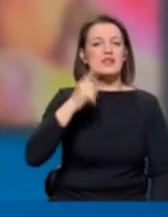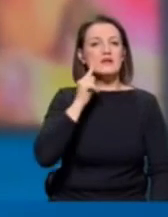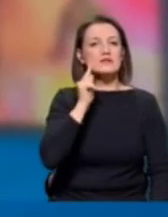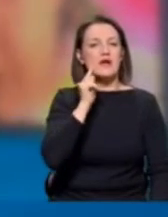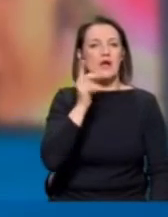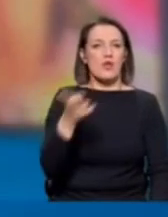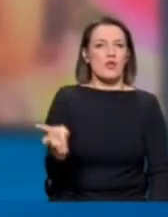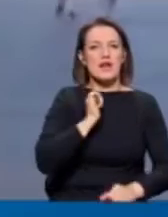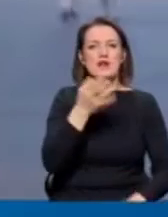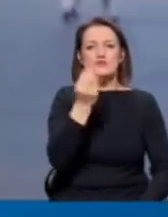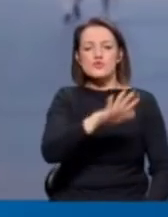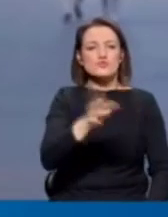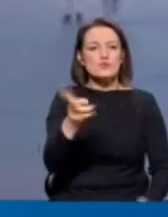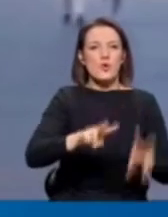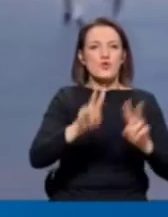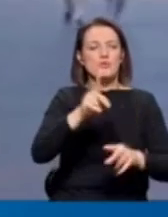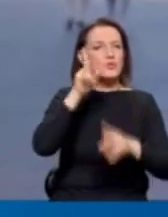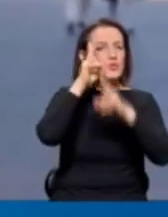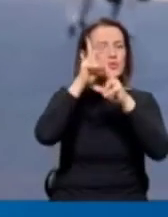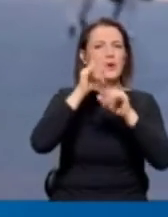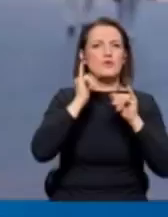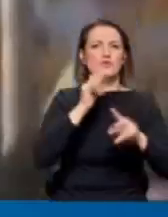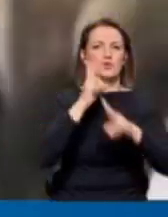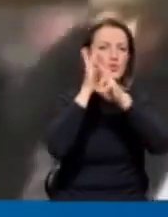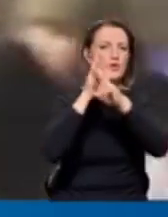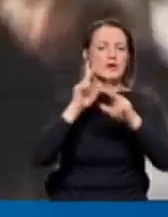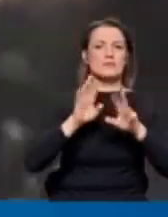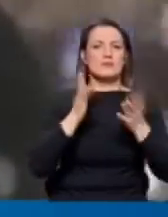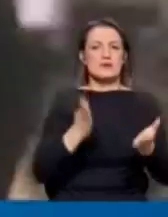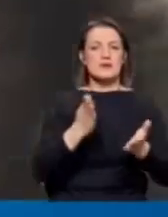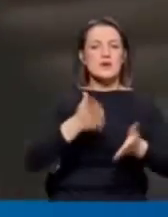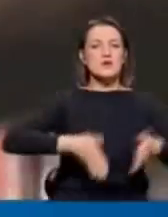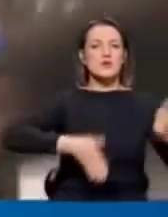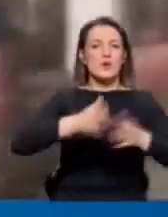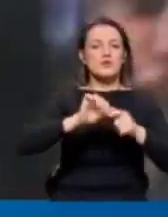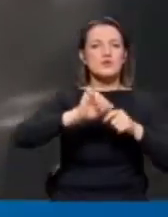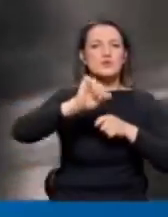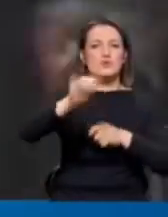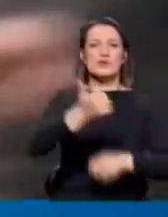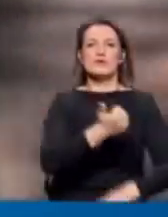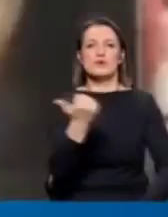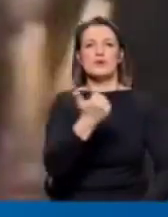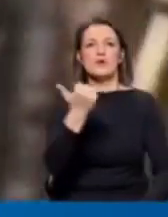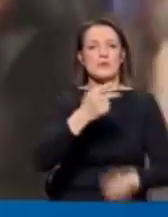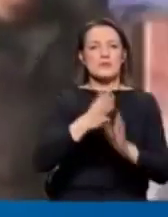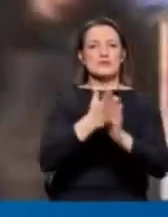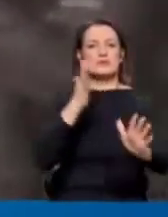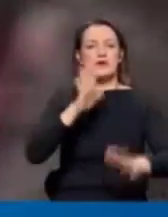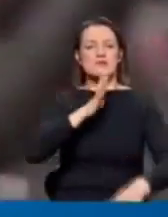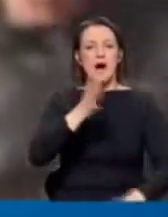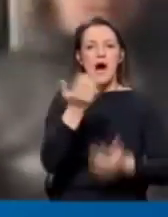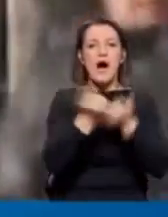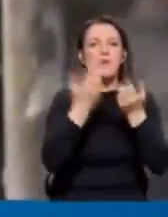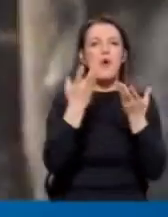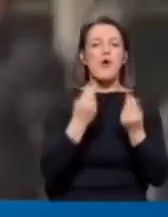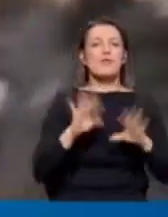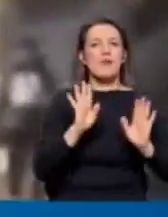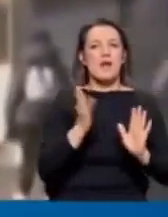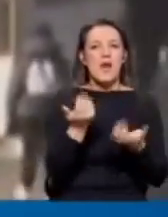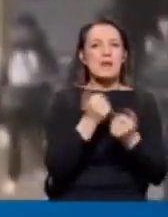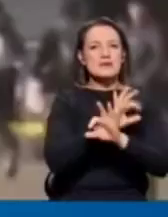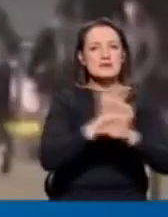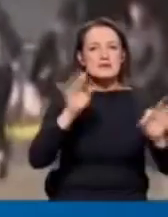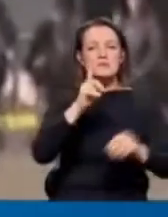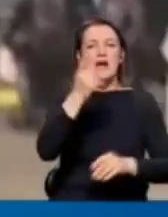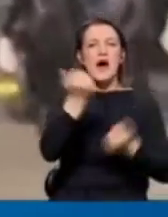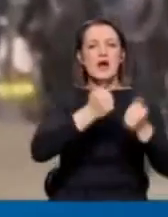oradaki görüntüler Ee tıpkı bir kabus yol kenarlarında uzun otostop kuyrukları var aracı olmayanlar bir